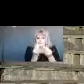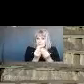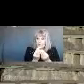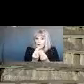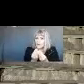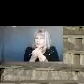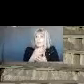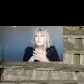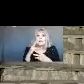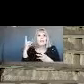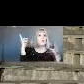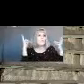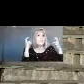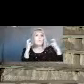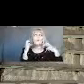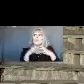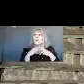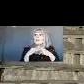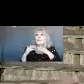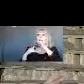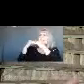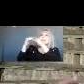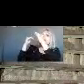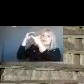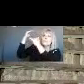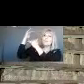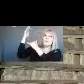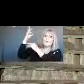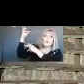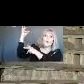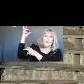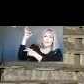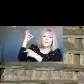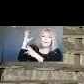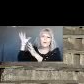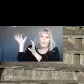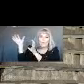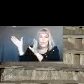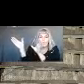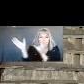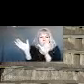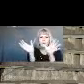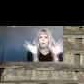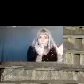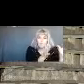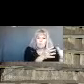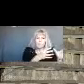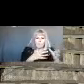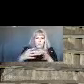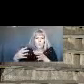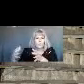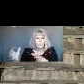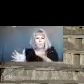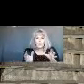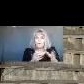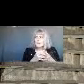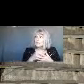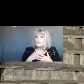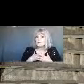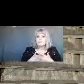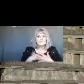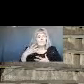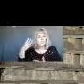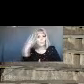hemel, soos 'n wind. En het vul die vertrek waar hulle is. Vriende, dis vir my en jou